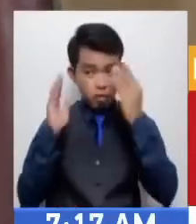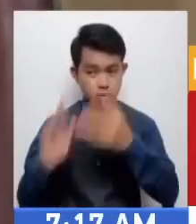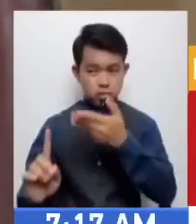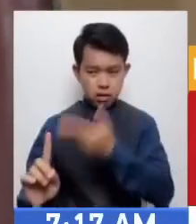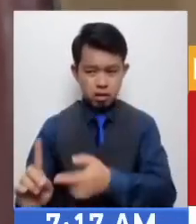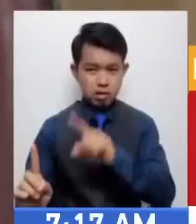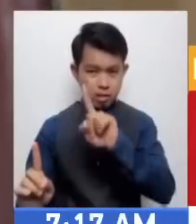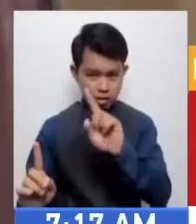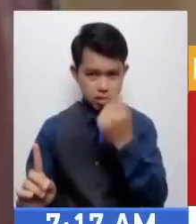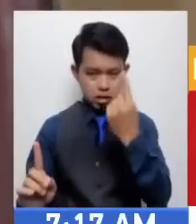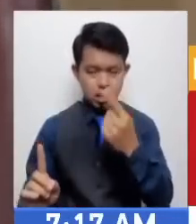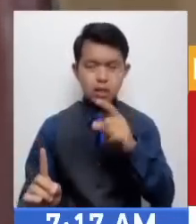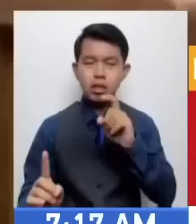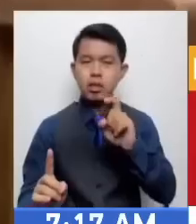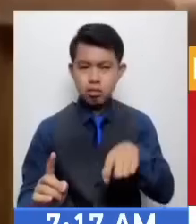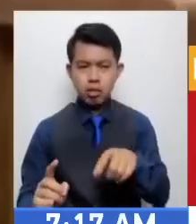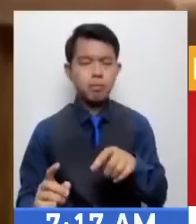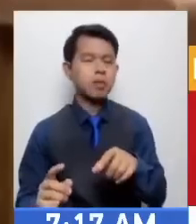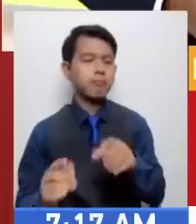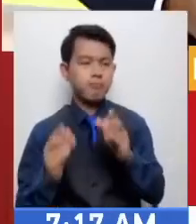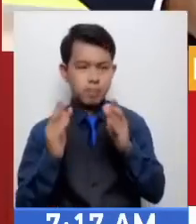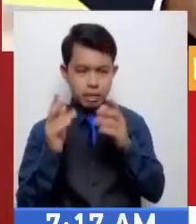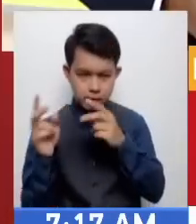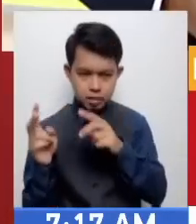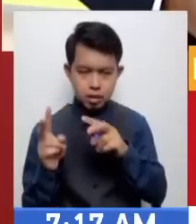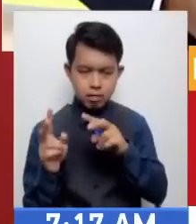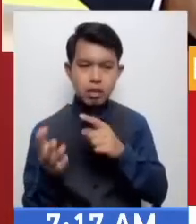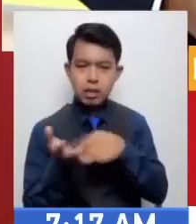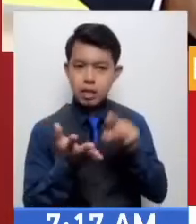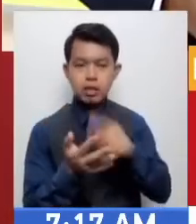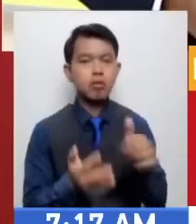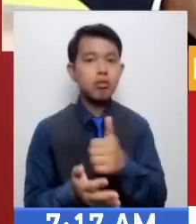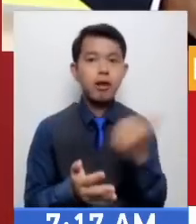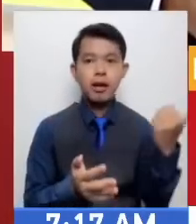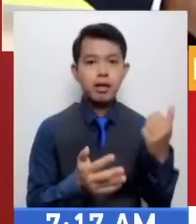leads. At hindi ba nagkataon lang yung pag-alis niya sa araw ng